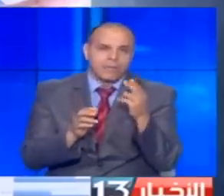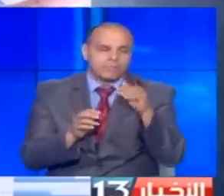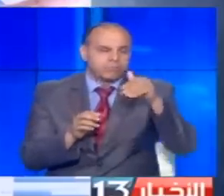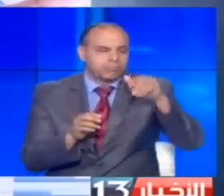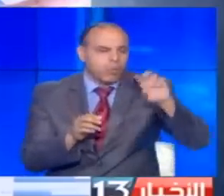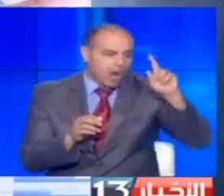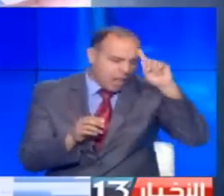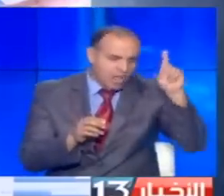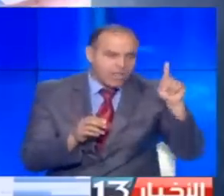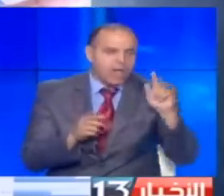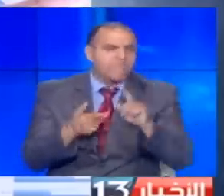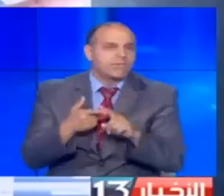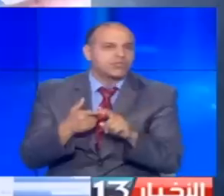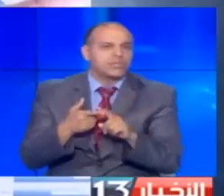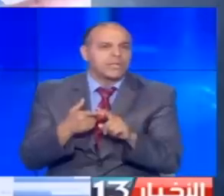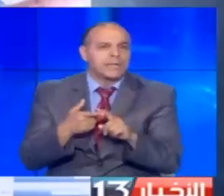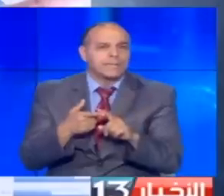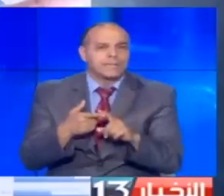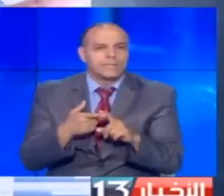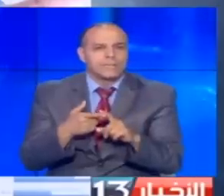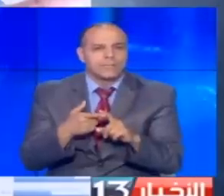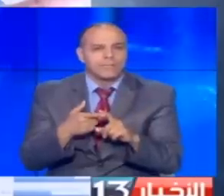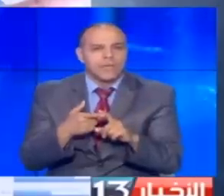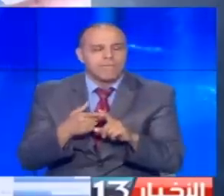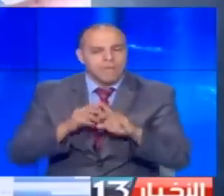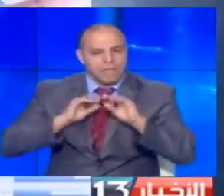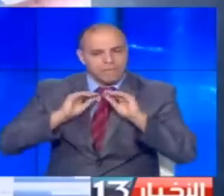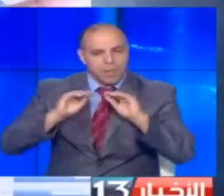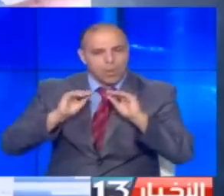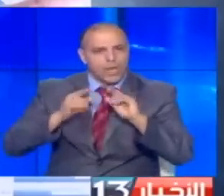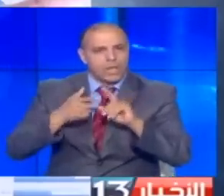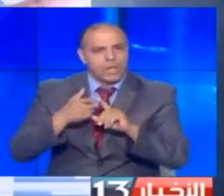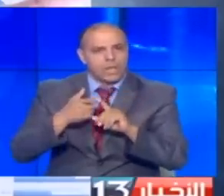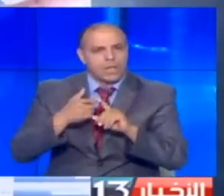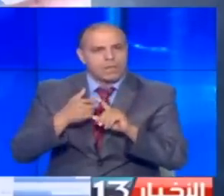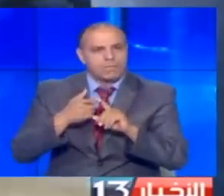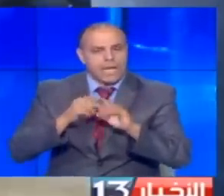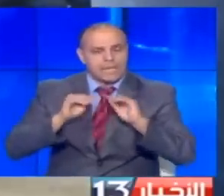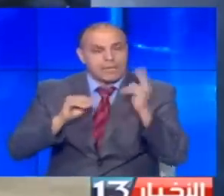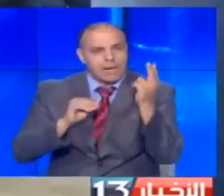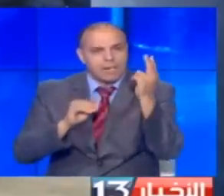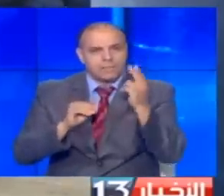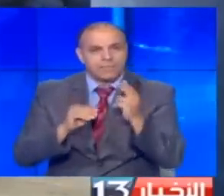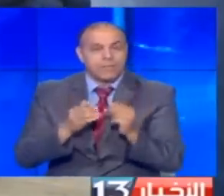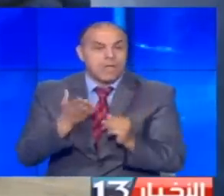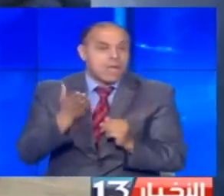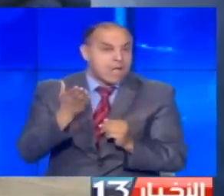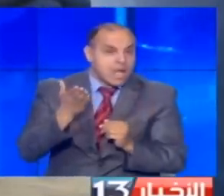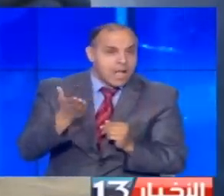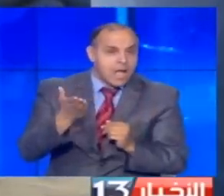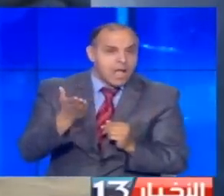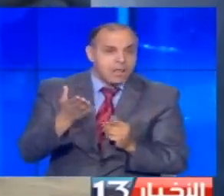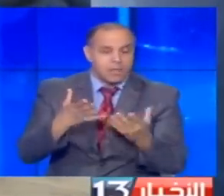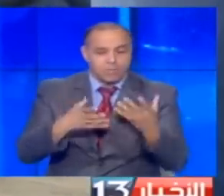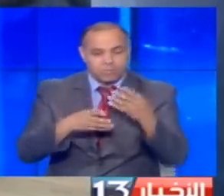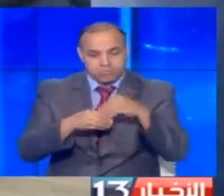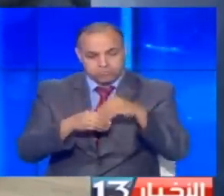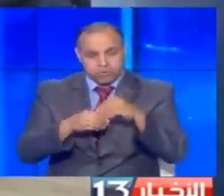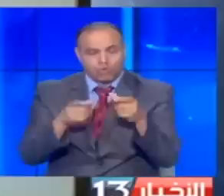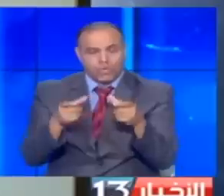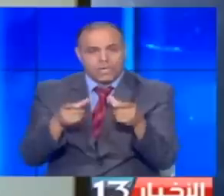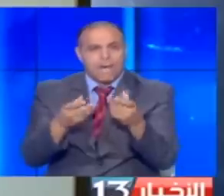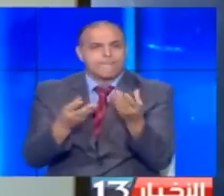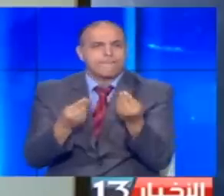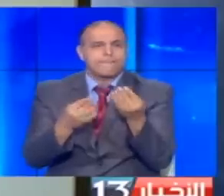في ال في ال في ال اه في ال في التكوين كلمه التعليم العالي وبخصوص محاضر المؤسسات بلغ